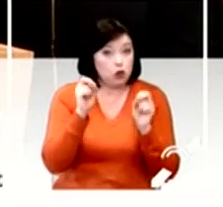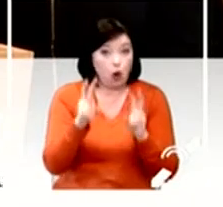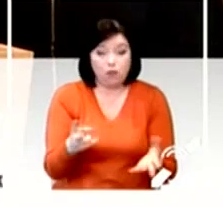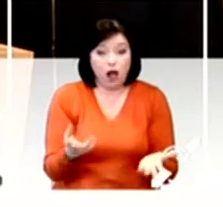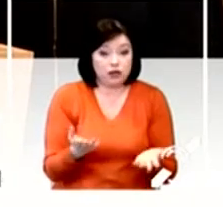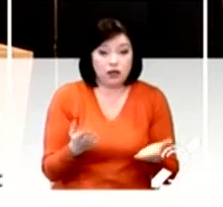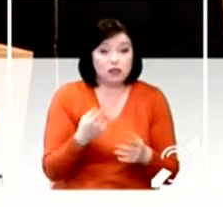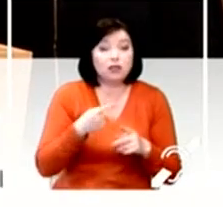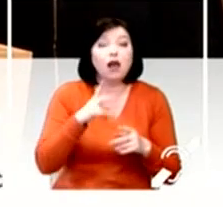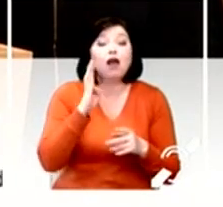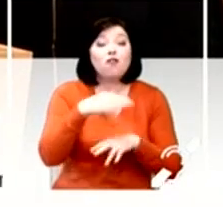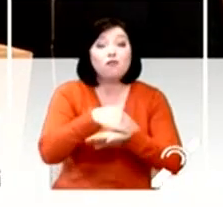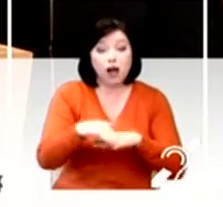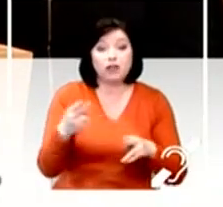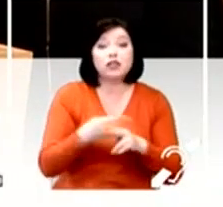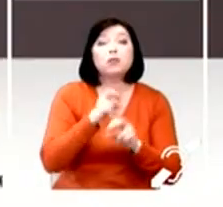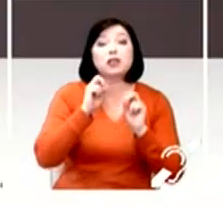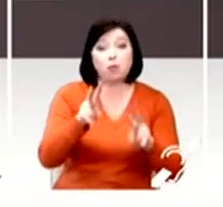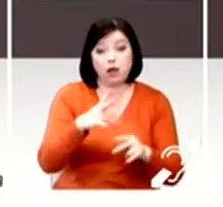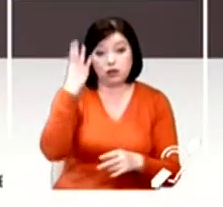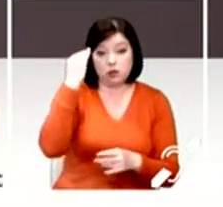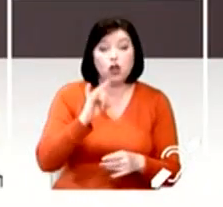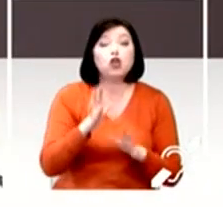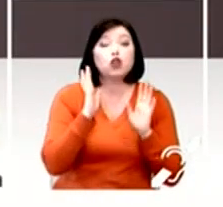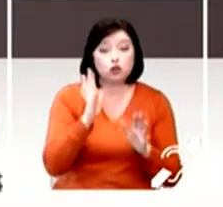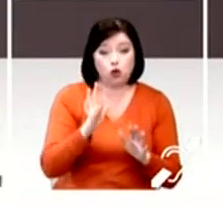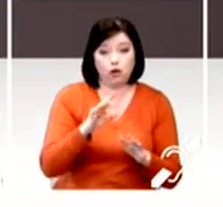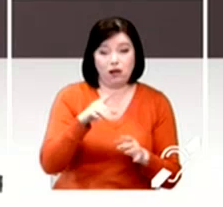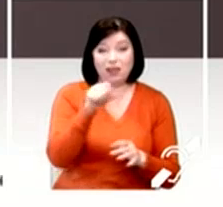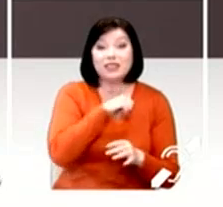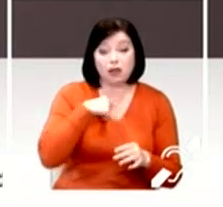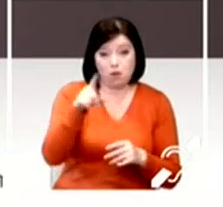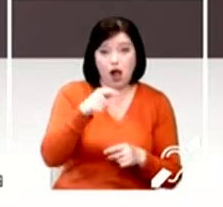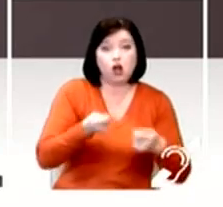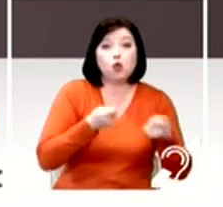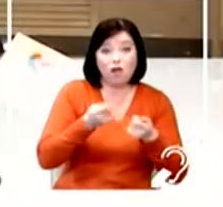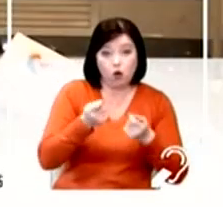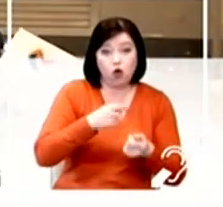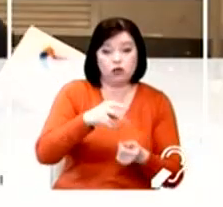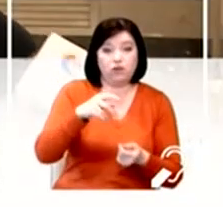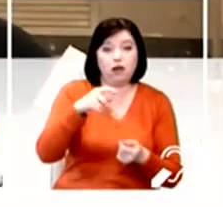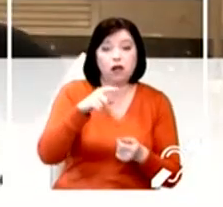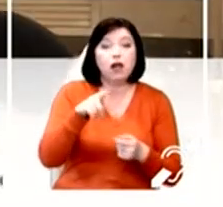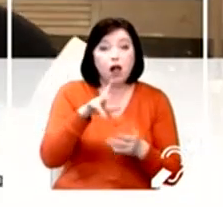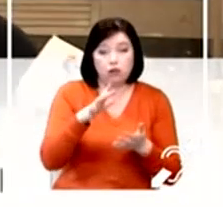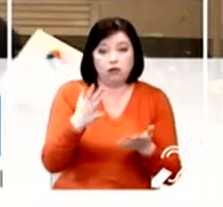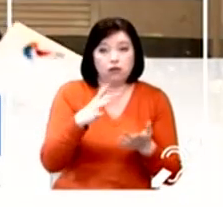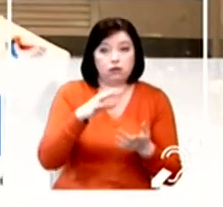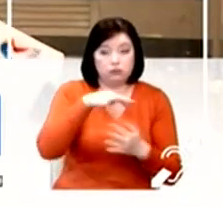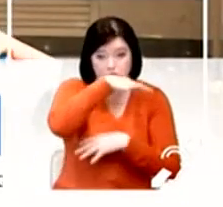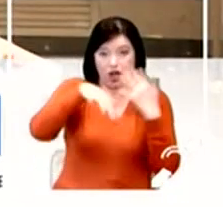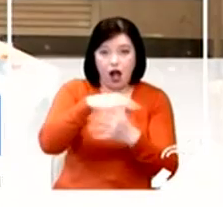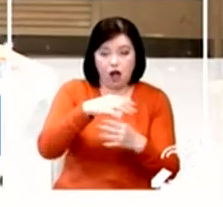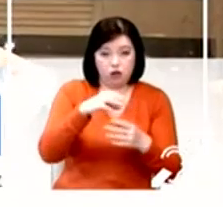reale la adresa securității Republicii Moldova și că doar guvernarea destabilizează situația din țară. Eu vreau să văd ca și